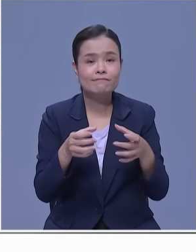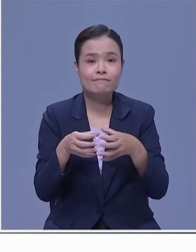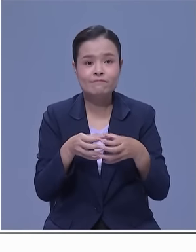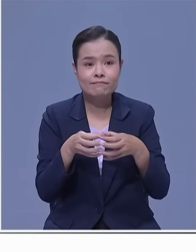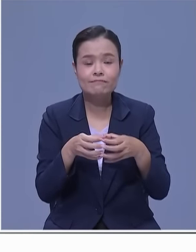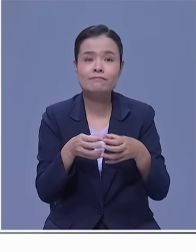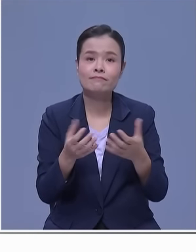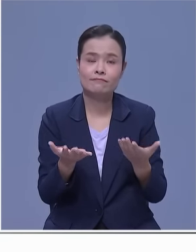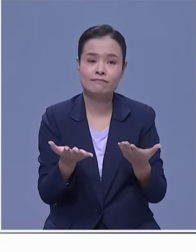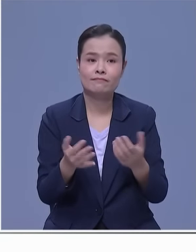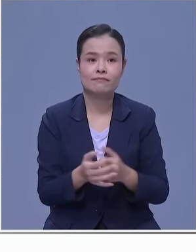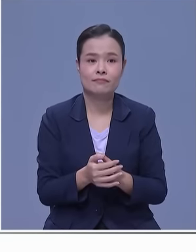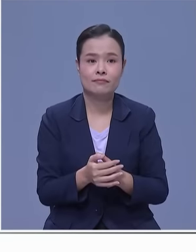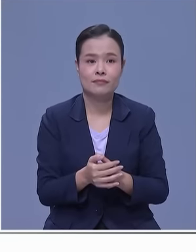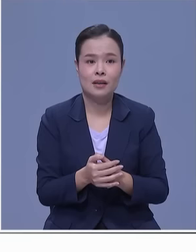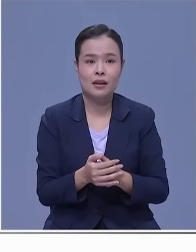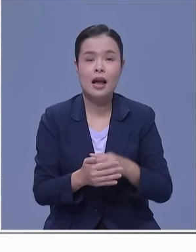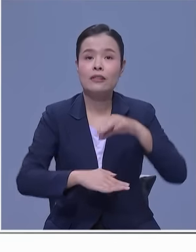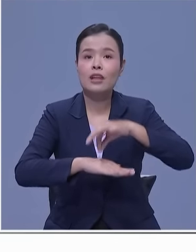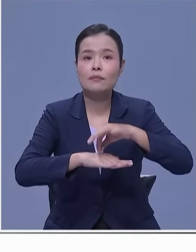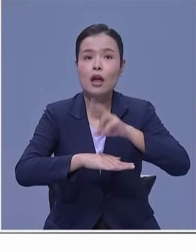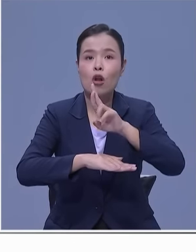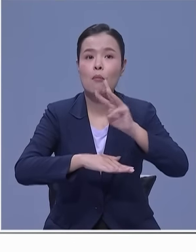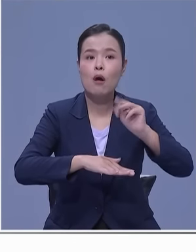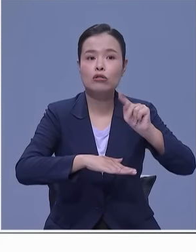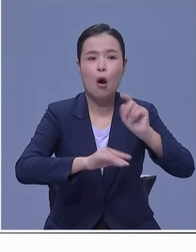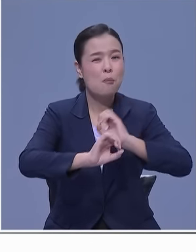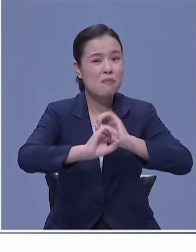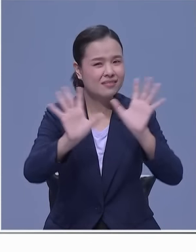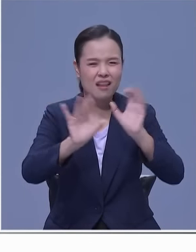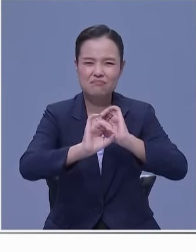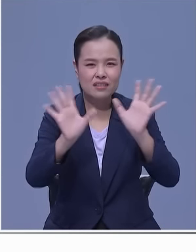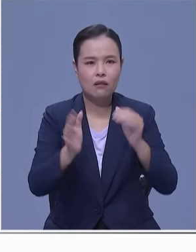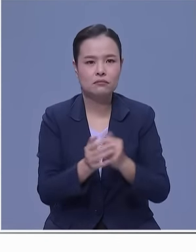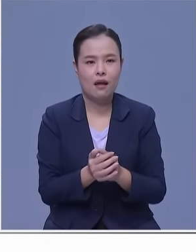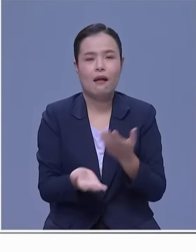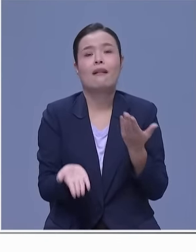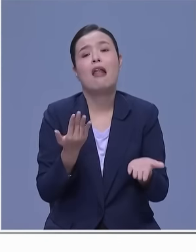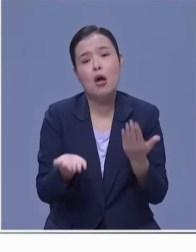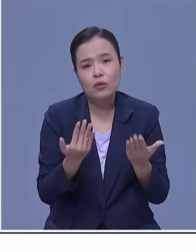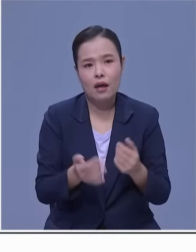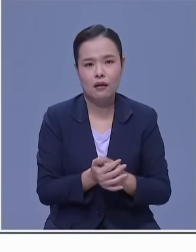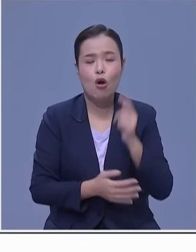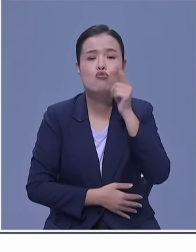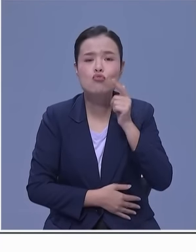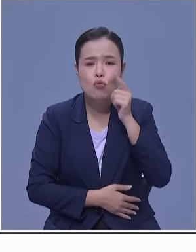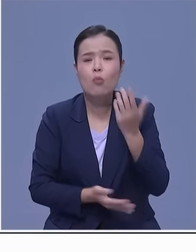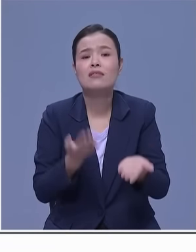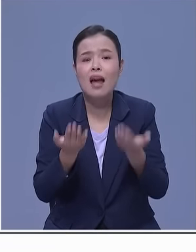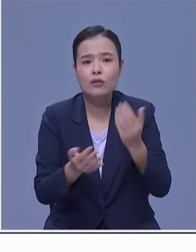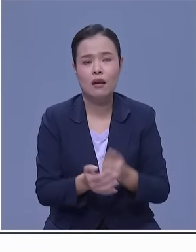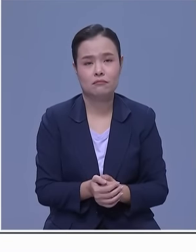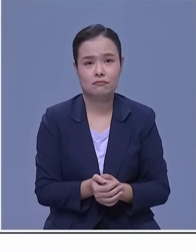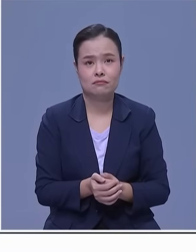เงื่อนไขในการนั่งเก้าอี้รัฐมนตรีไม่ชัดเจนเลย ค่ะ คือแล้วแ แล้วแต่คุณลุง แนวทางตามใจลุ